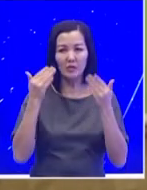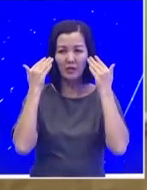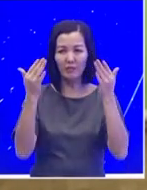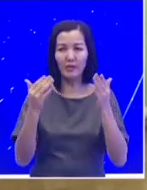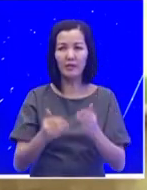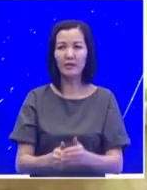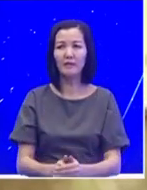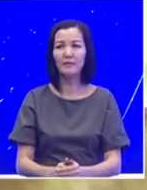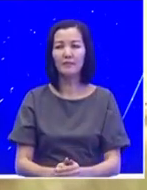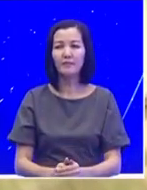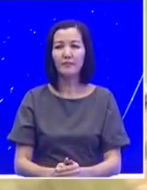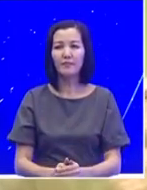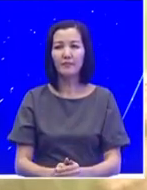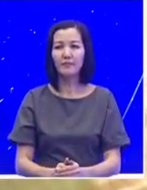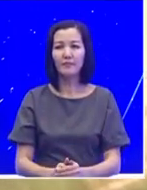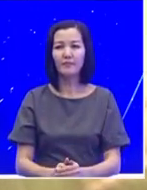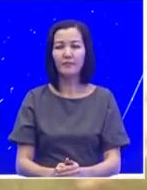непонятно.